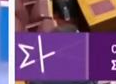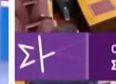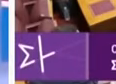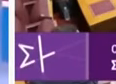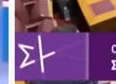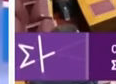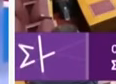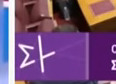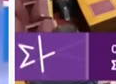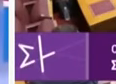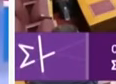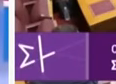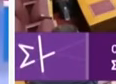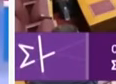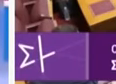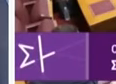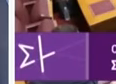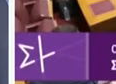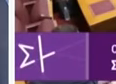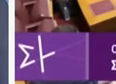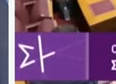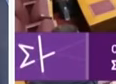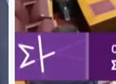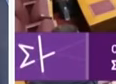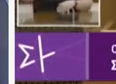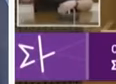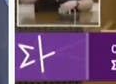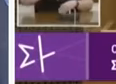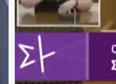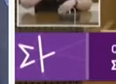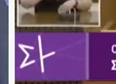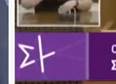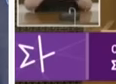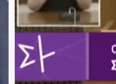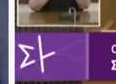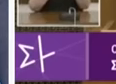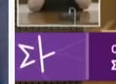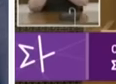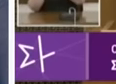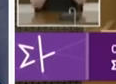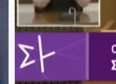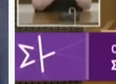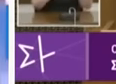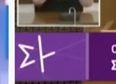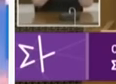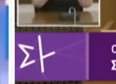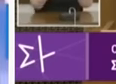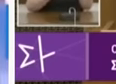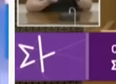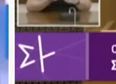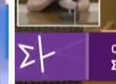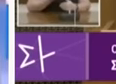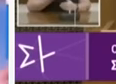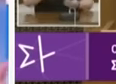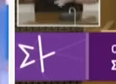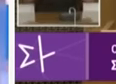μειοψηφικό και ακραίο και αυτοαναφορικό ι αλλά και προς αυτό λέμε ότι λέγεται δδε φτάνουμε είμαστε ο άνθρωπος έχει ούτε μήνα δεν έκλεισε στην